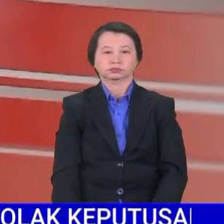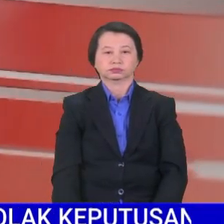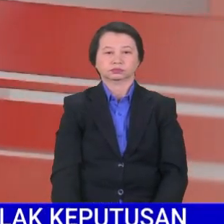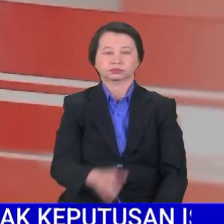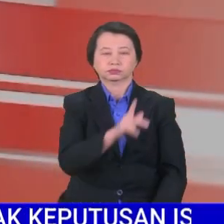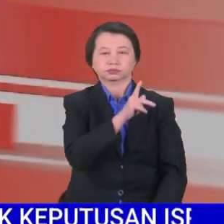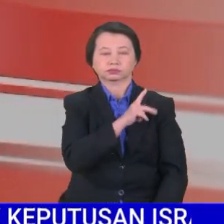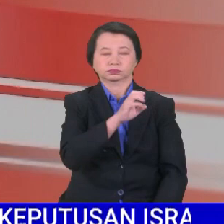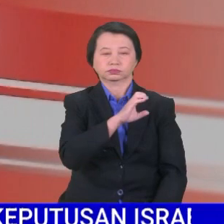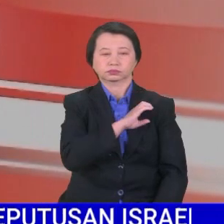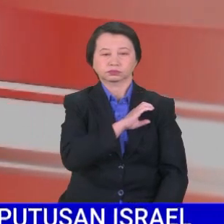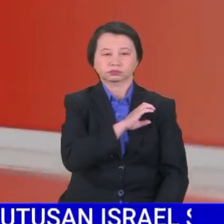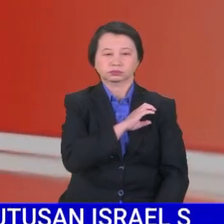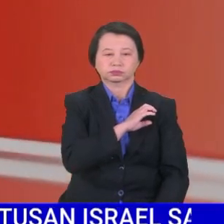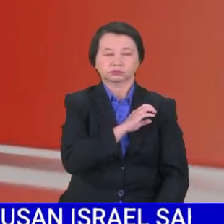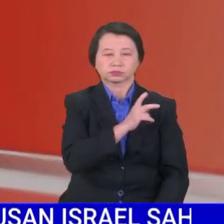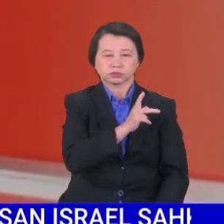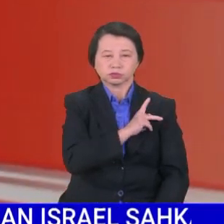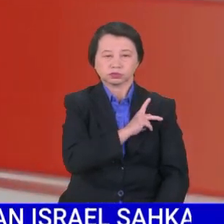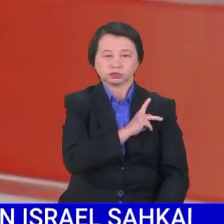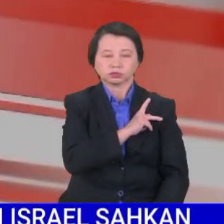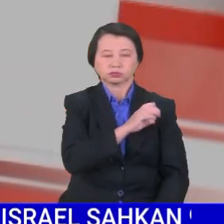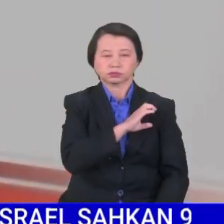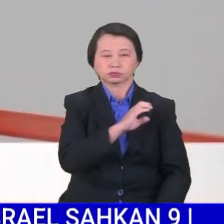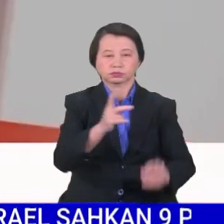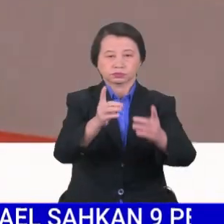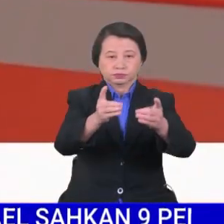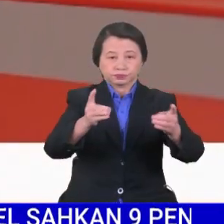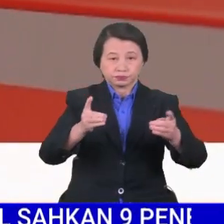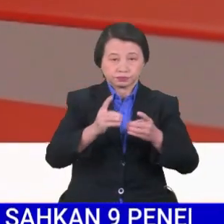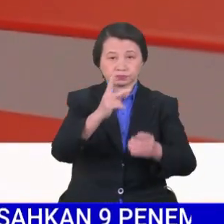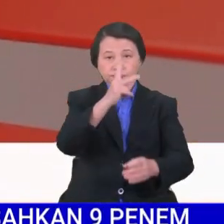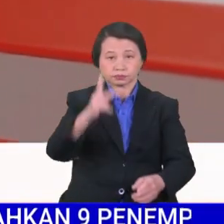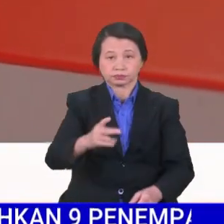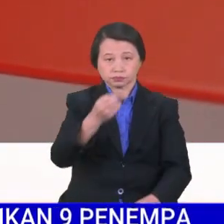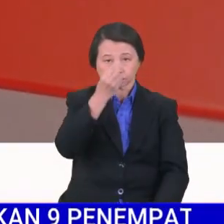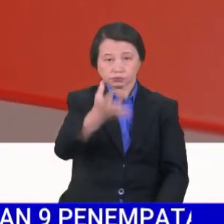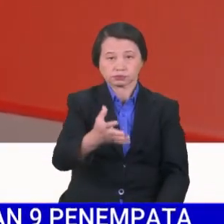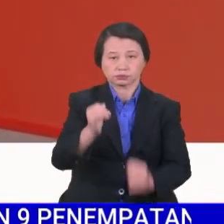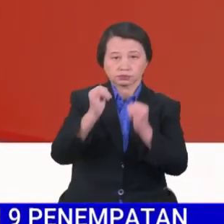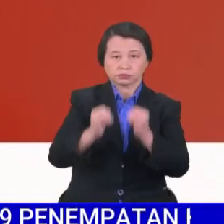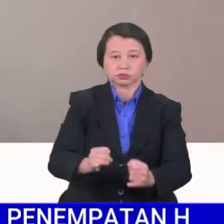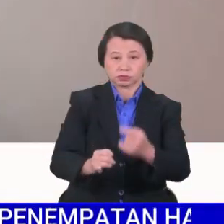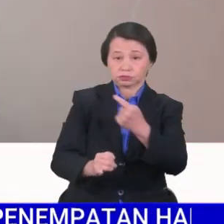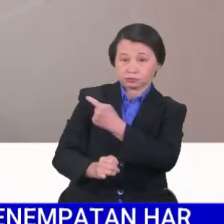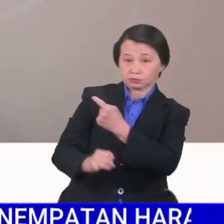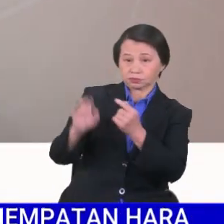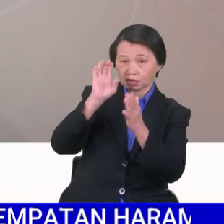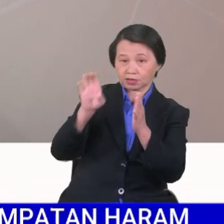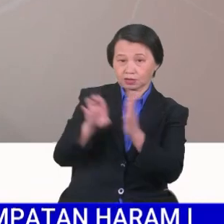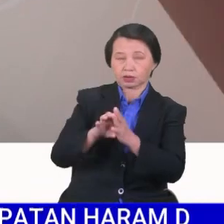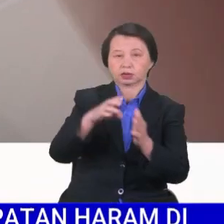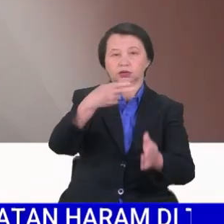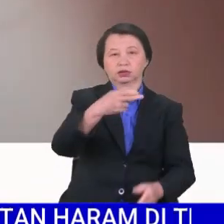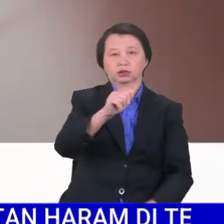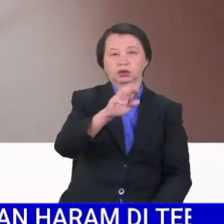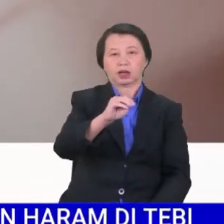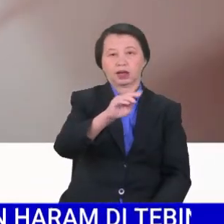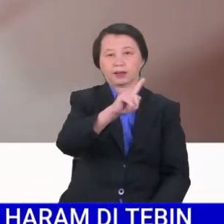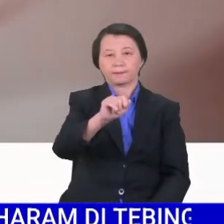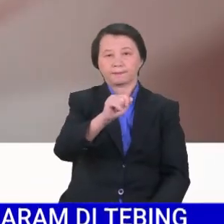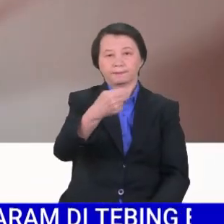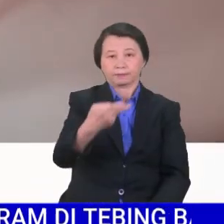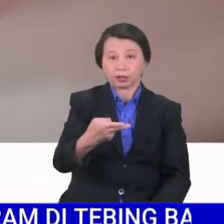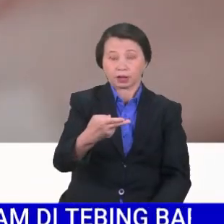ketua polisi daerah kucing scps month kenyataan media memalukan individu berkenaan ialah Hamzah bin Muhammad